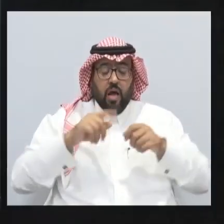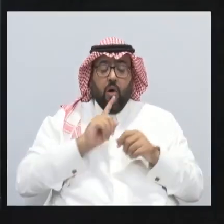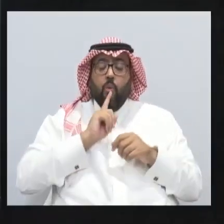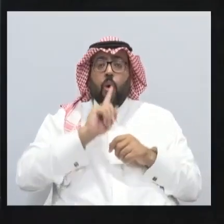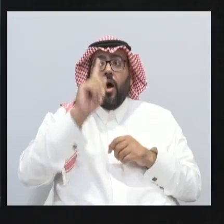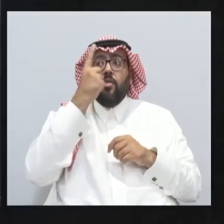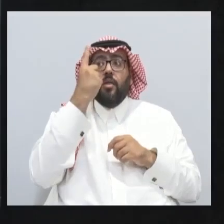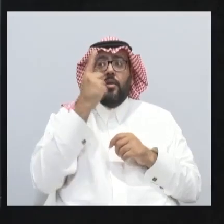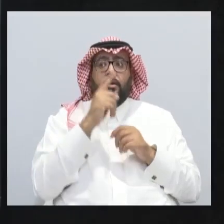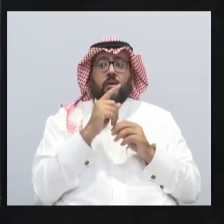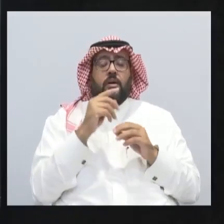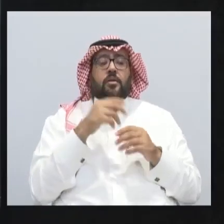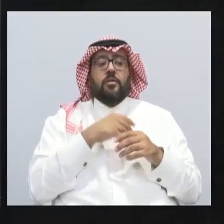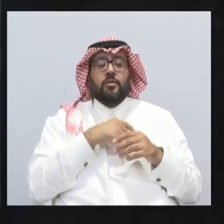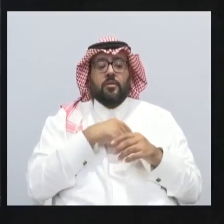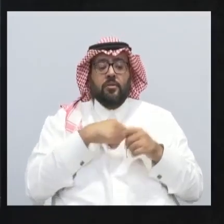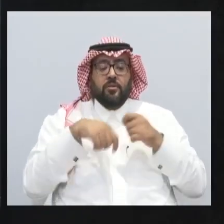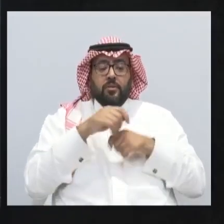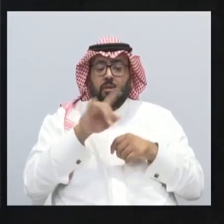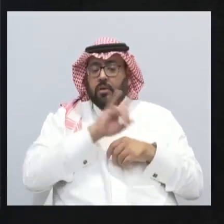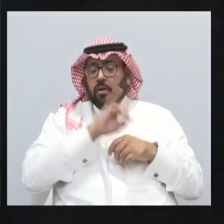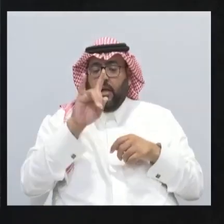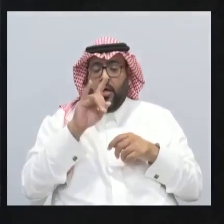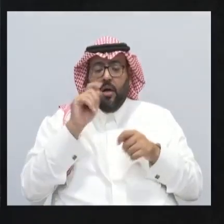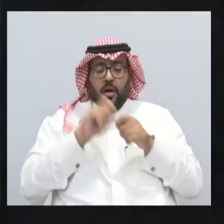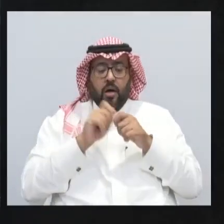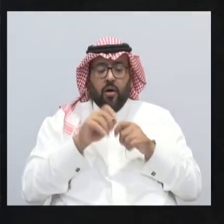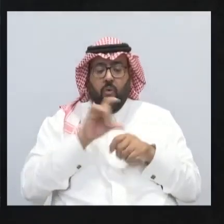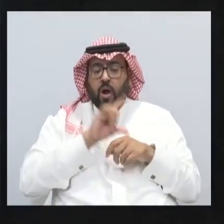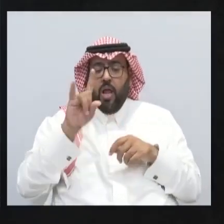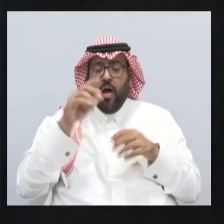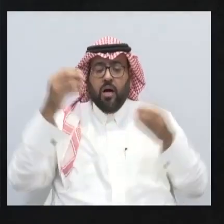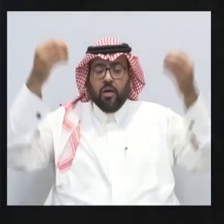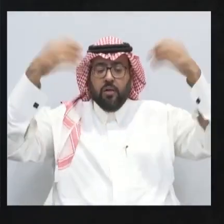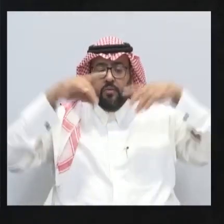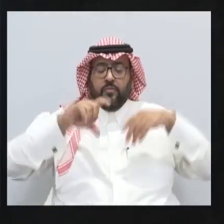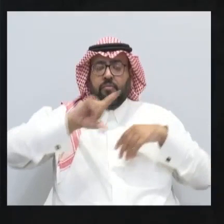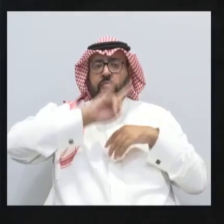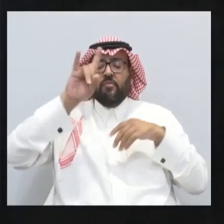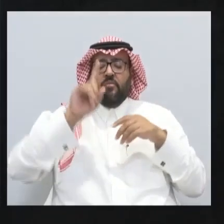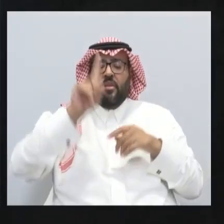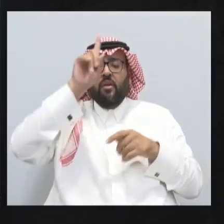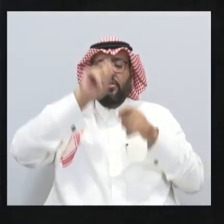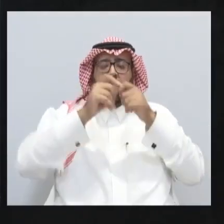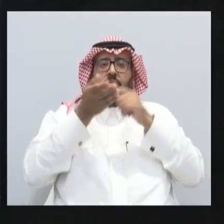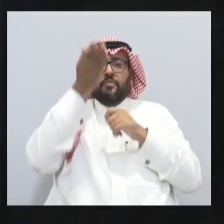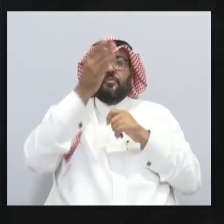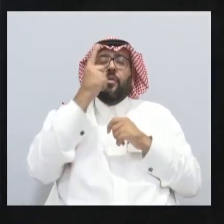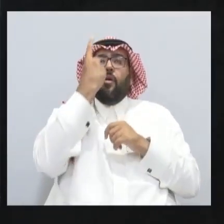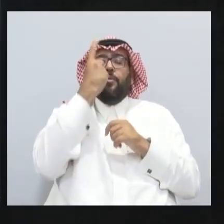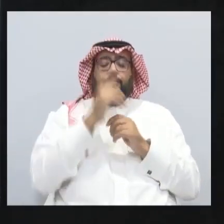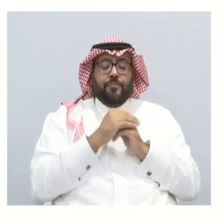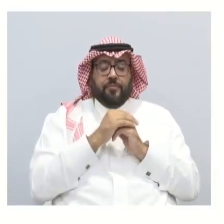في توحيد الربوبيه فنعتقد الا خالق ولا رازق الا الله وحده سبحانه وتعالى